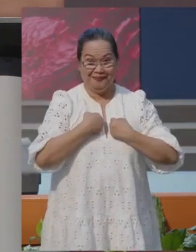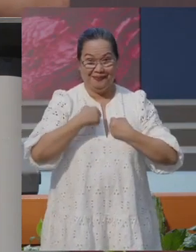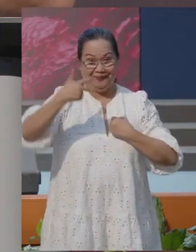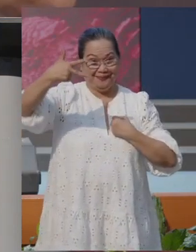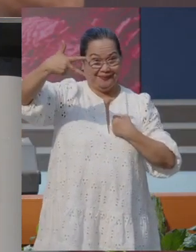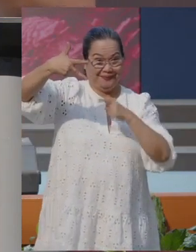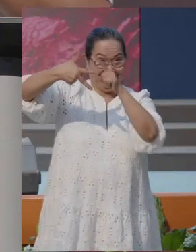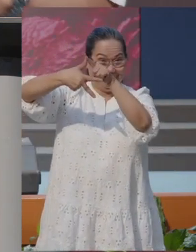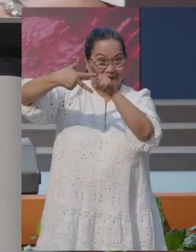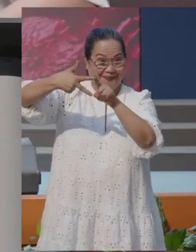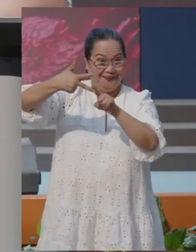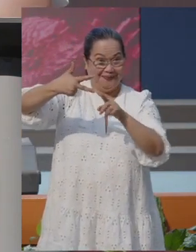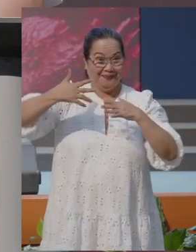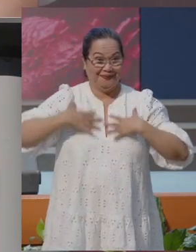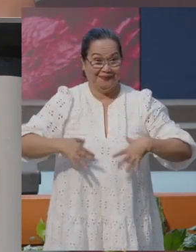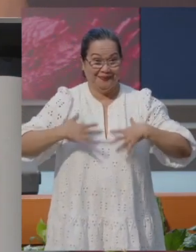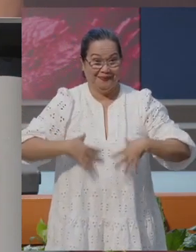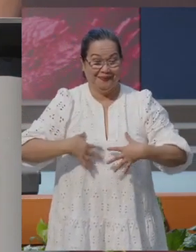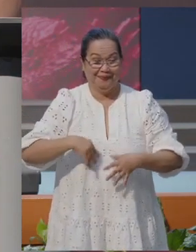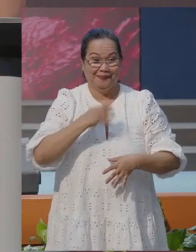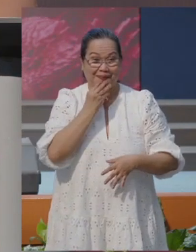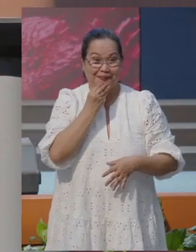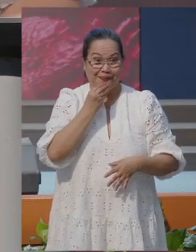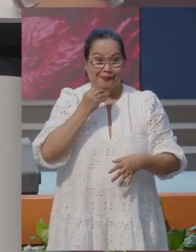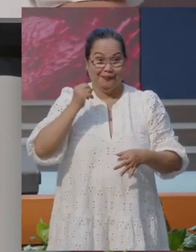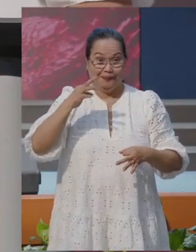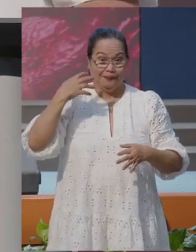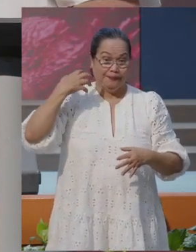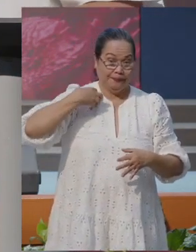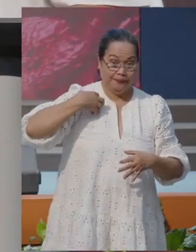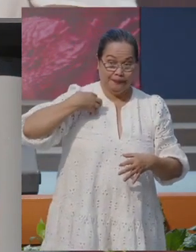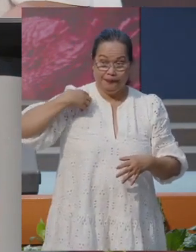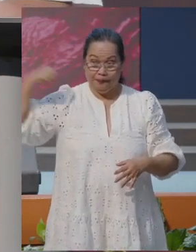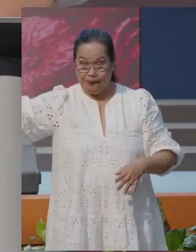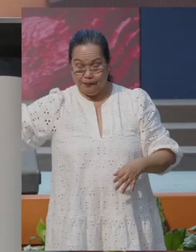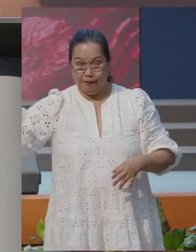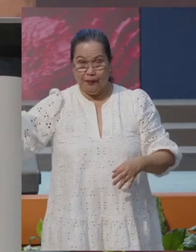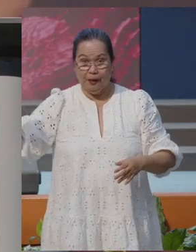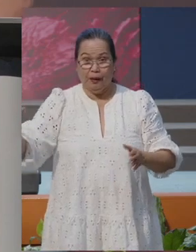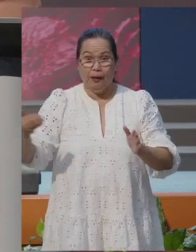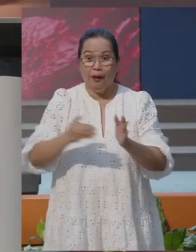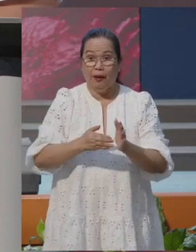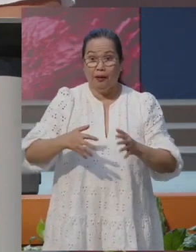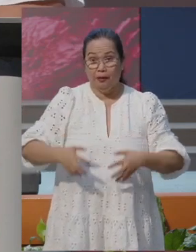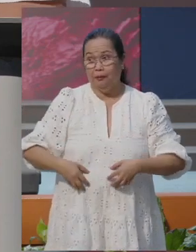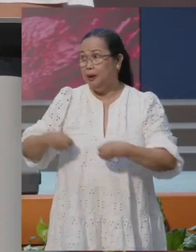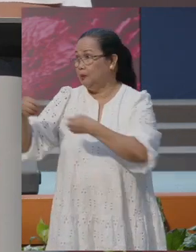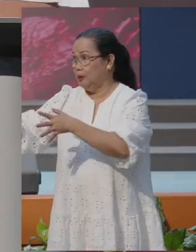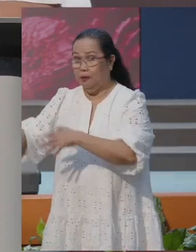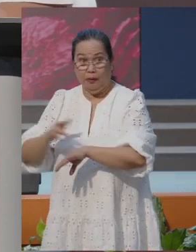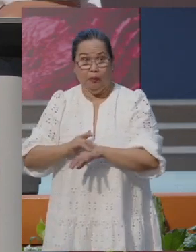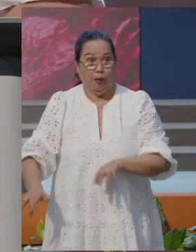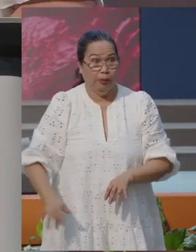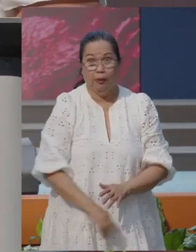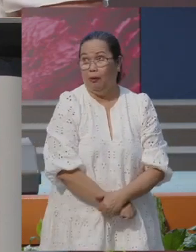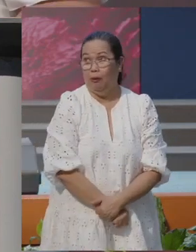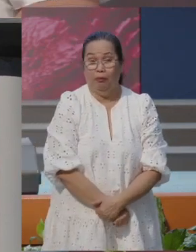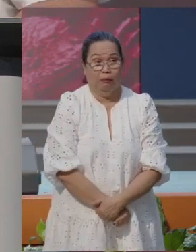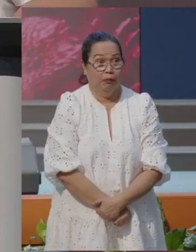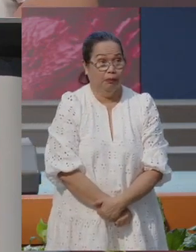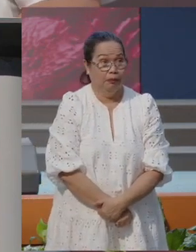na ganyan. So yun ang, pag meron daw kumuha noon, ibigay mo pati yung tunic mo, then hubad-hubad na yung yung tao.